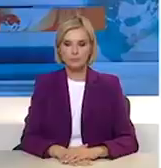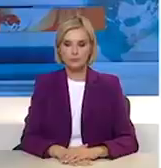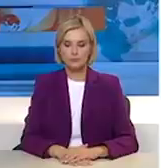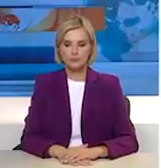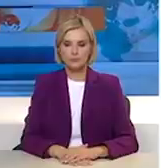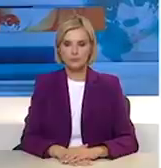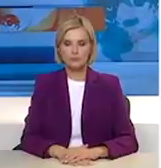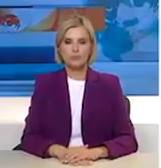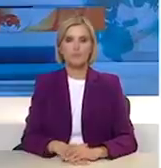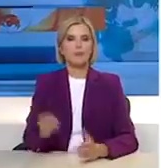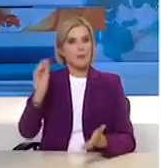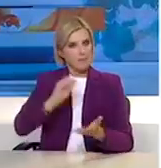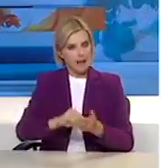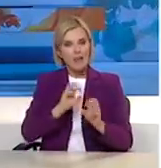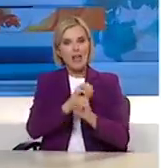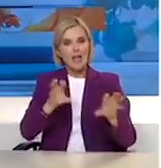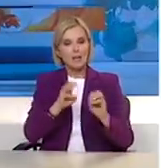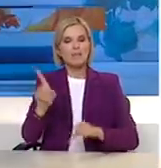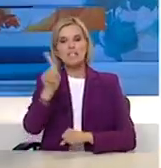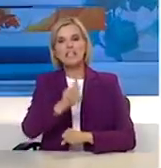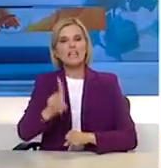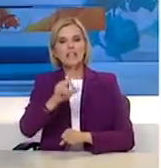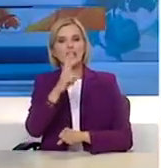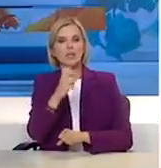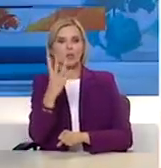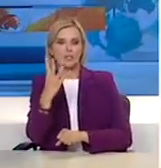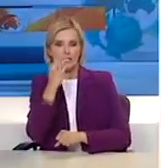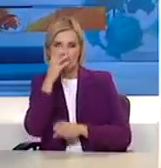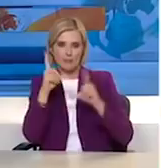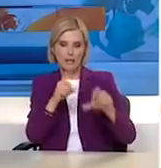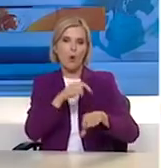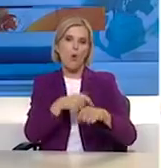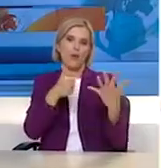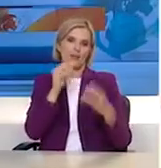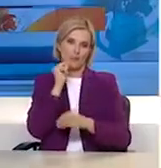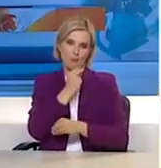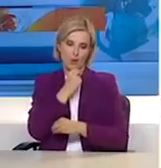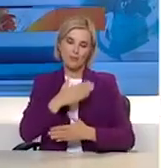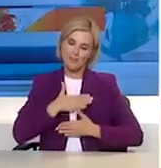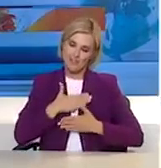Επόμενη ενημέρωση από το Υπουργείο Υγείας την Κυριακή 24 Μαΐου στις 6 το απόγευμα. Σας ευχαριστούμε πολύ.